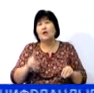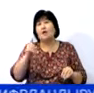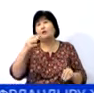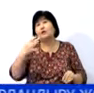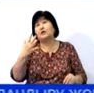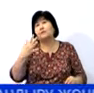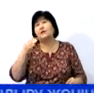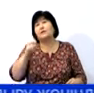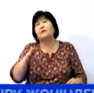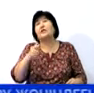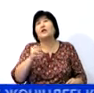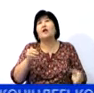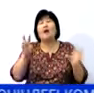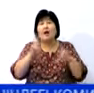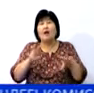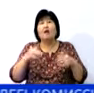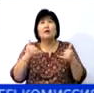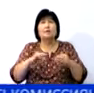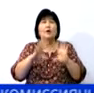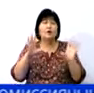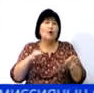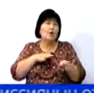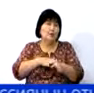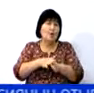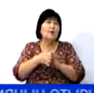теңге қаржы қаралып, мына тас жолдар бойынша толық игерілді.